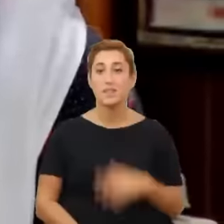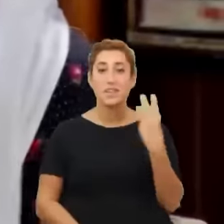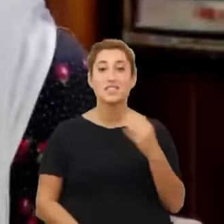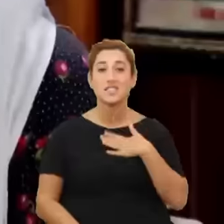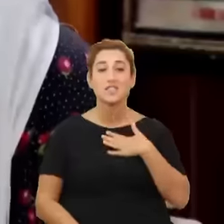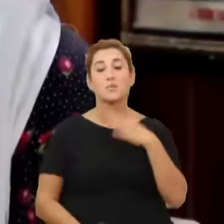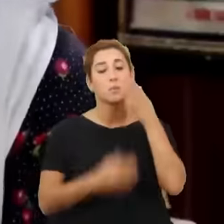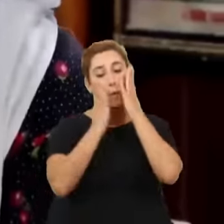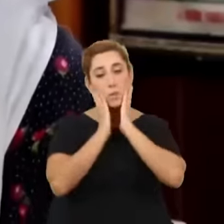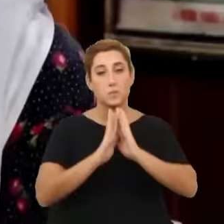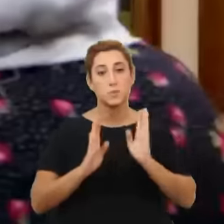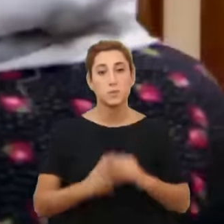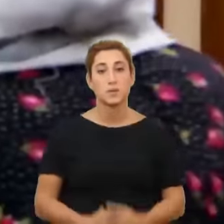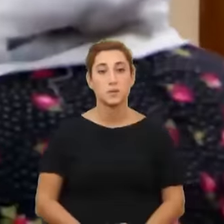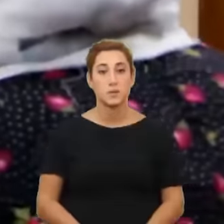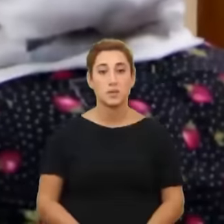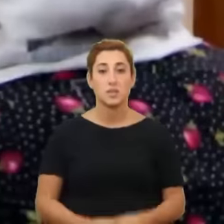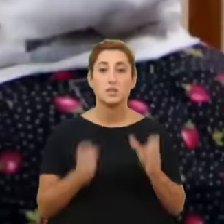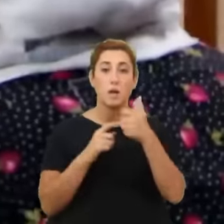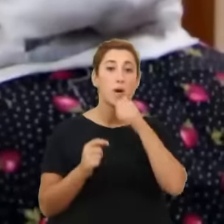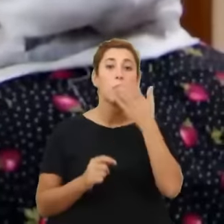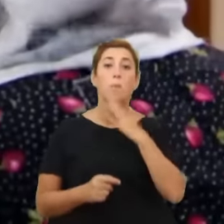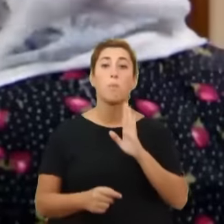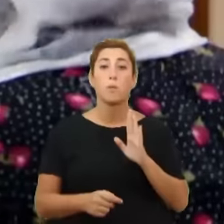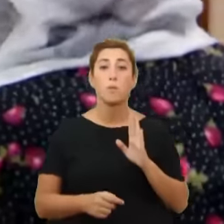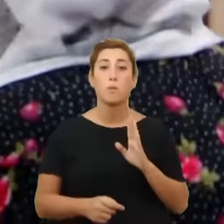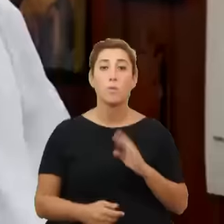Nasılsın canım? Çok şükür. Sami abi yok mu?